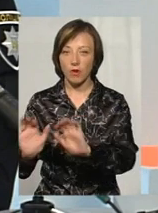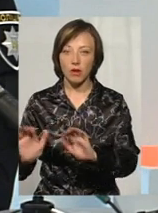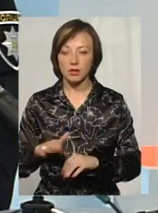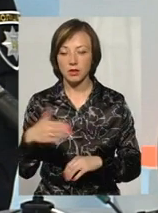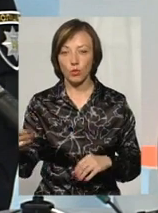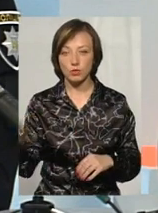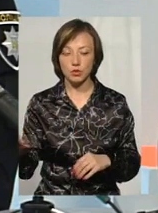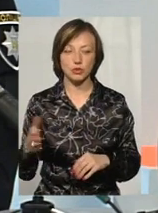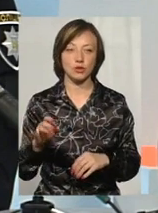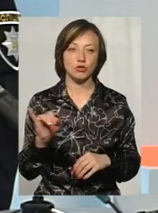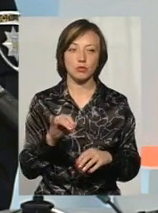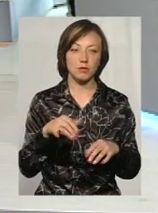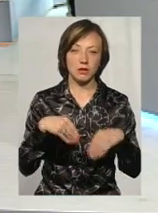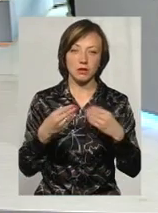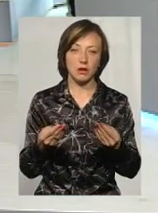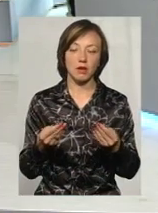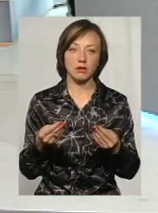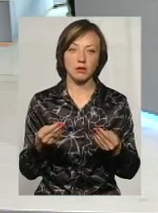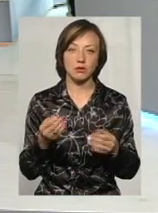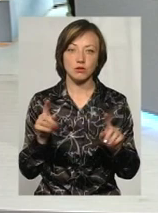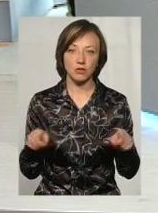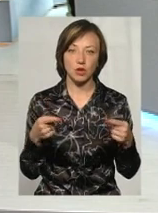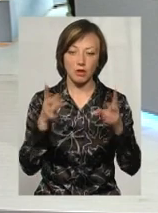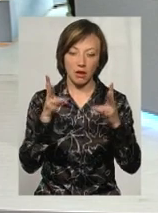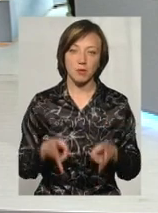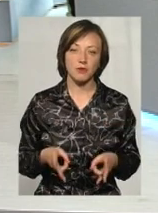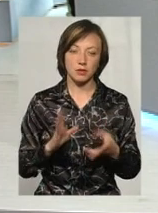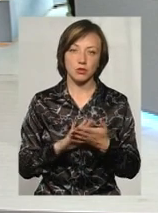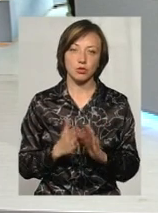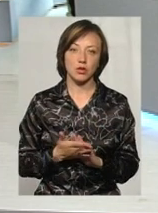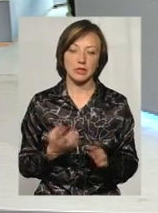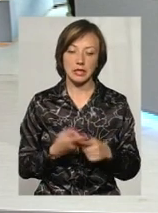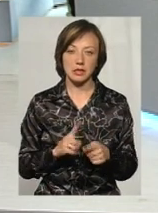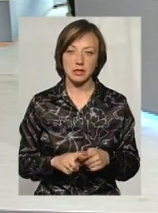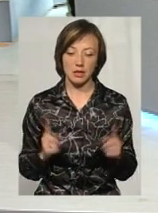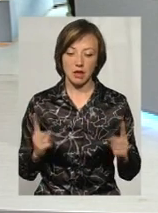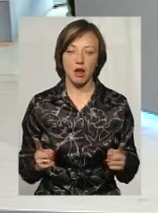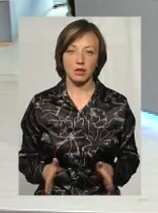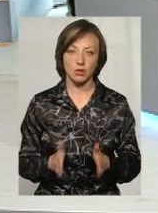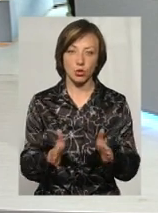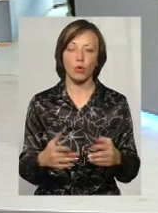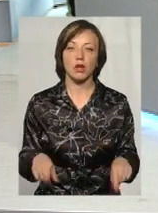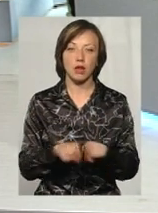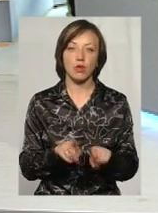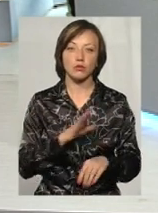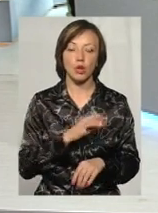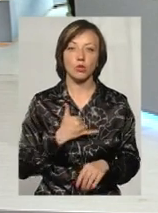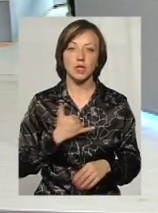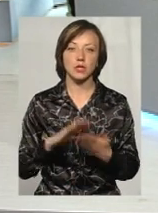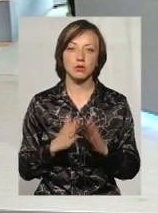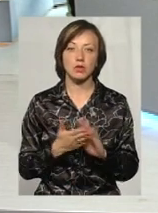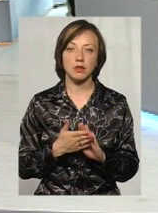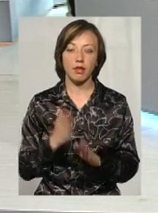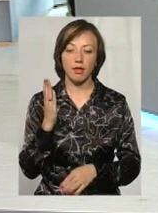вже на узбіччя, що не дало можливості створити іншу якусь ситуацію на цій ділянці. Також була в нас ситуація, в нас